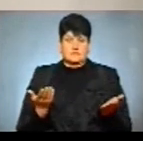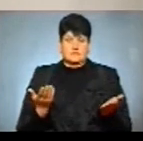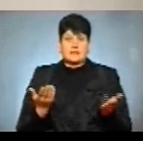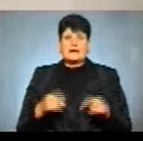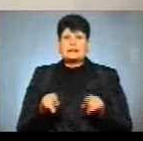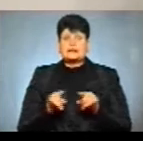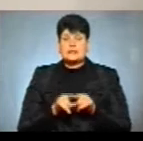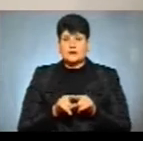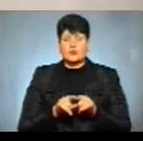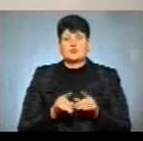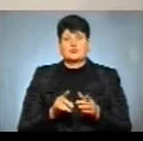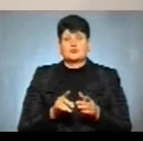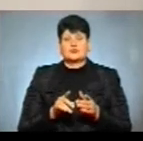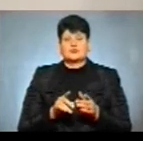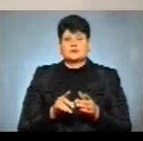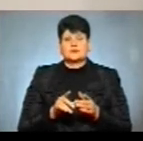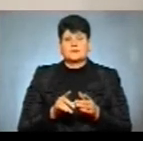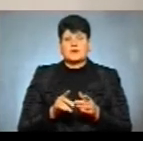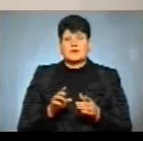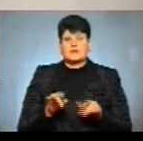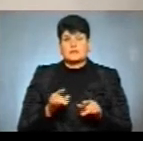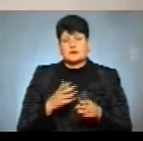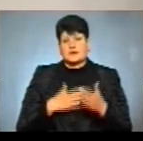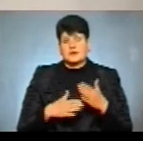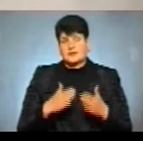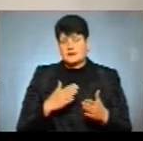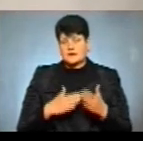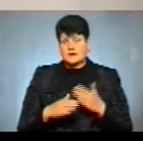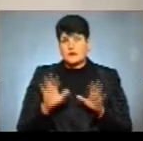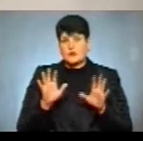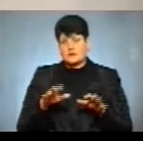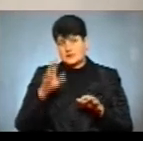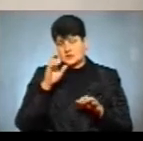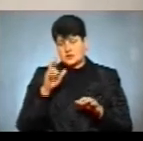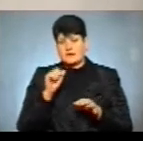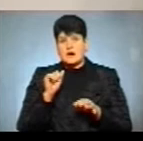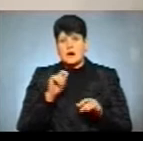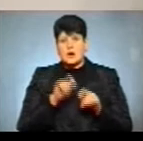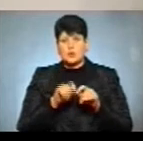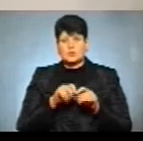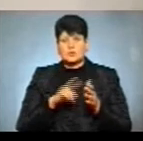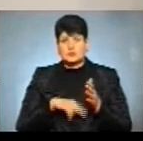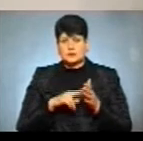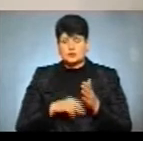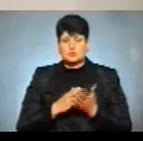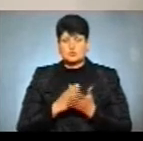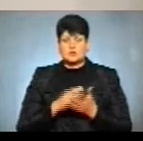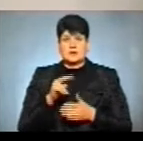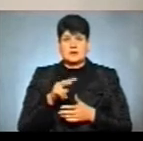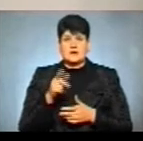Також радіє потенційному закриттю своєї справи і голова Державної аудиторської служби Лідія